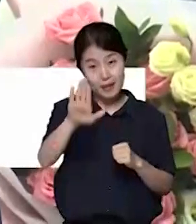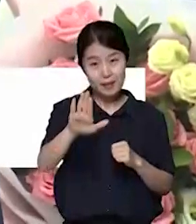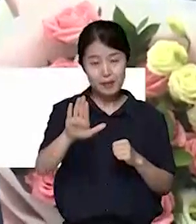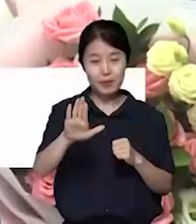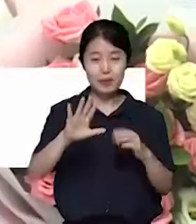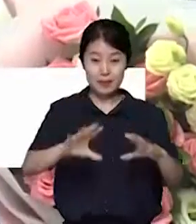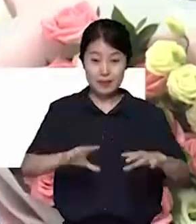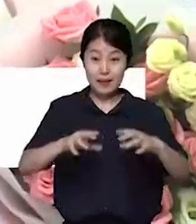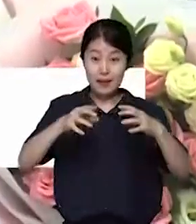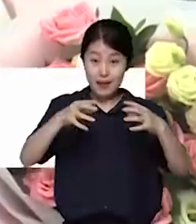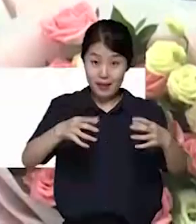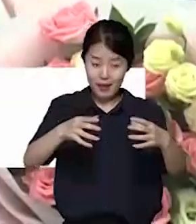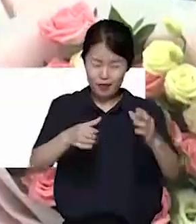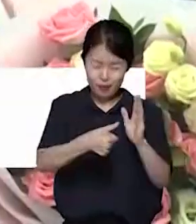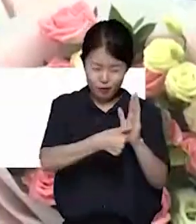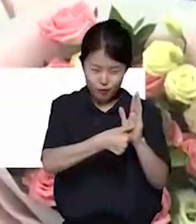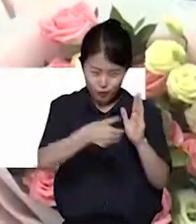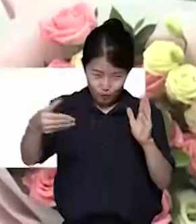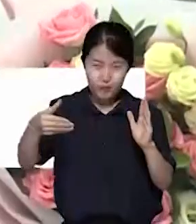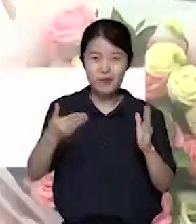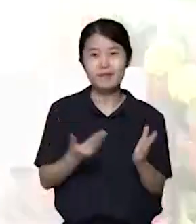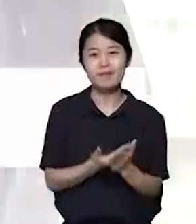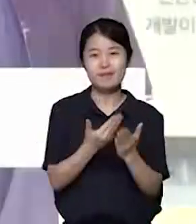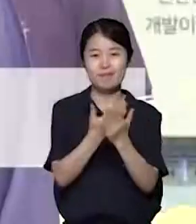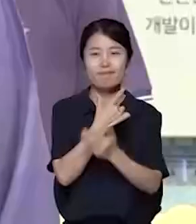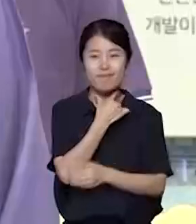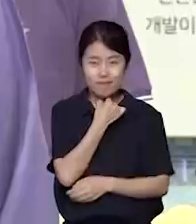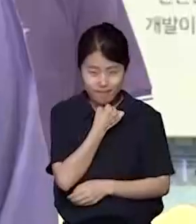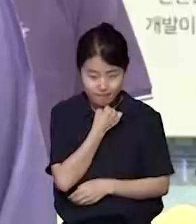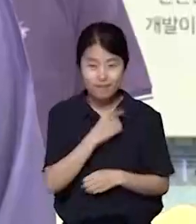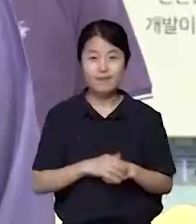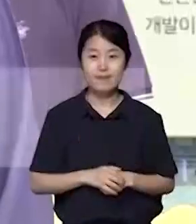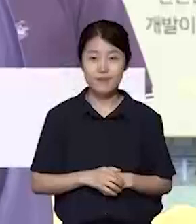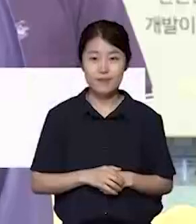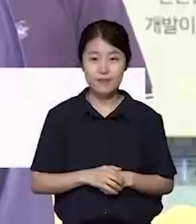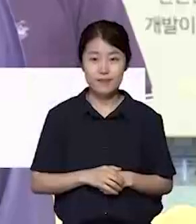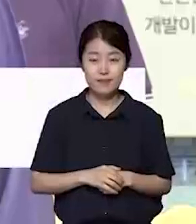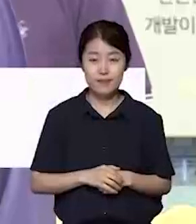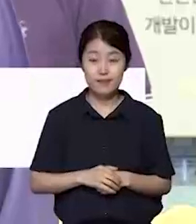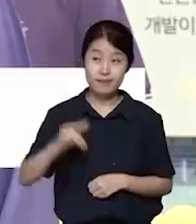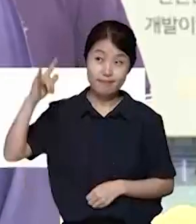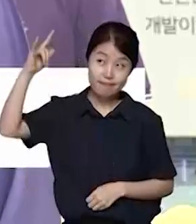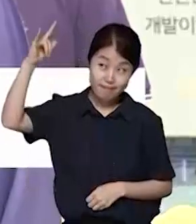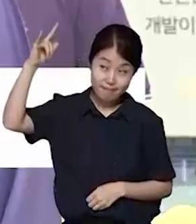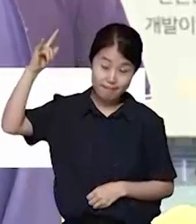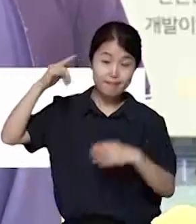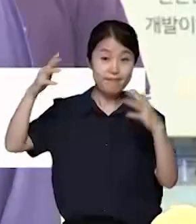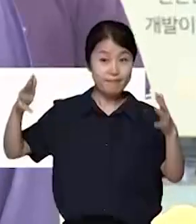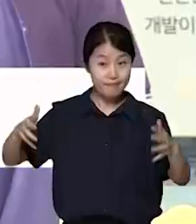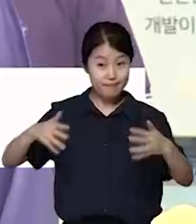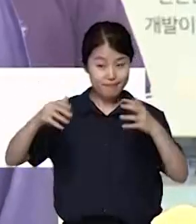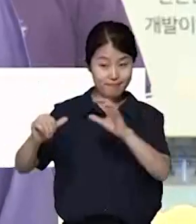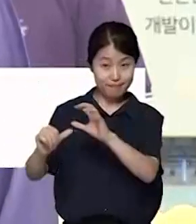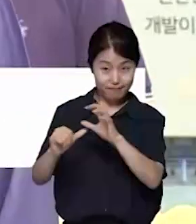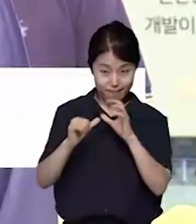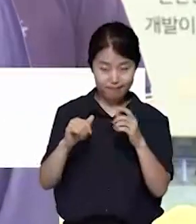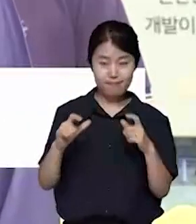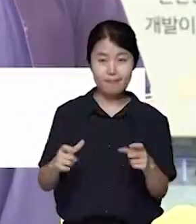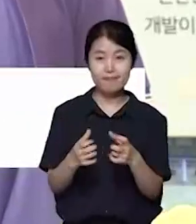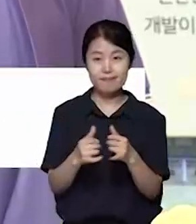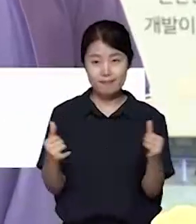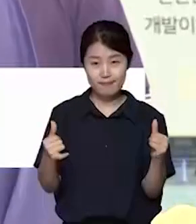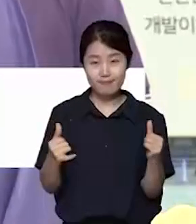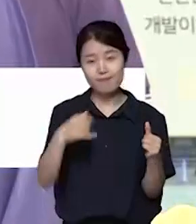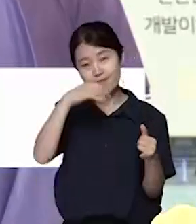관광지로 우뚝 설 수 있도록 개발해 나가겠습니다. 햇빛과 바람을 이용해서 지역 주민이 잘 살 수 있는 그런 부분과